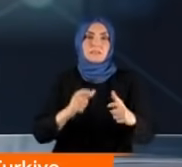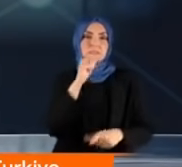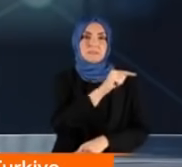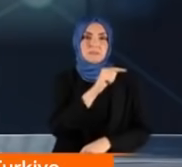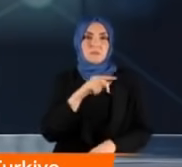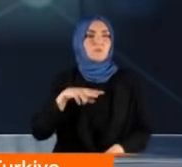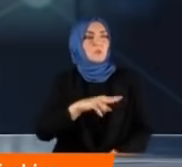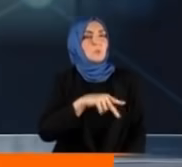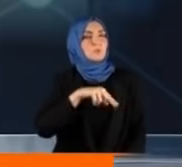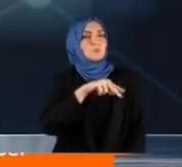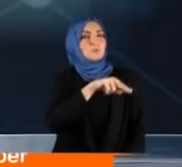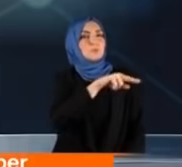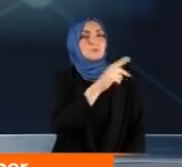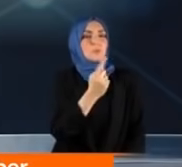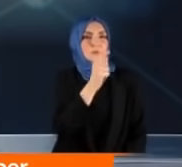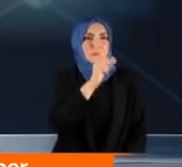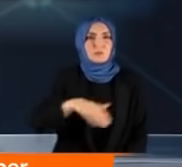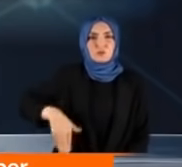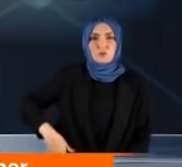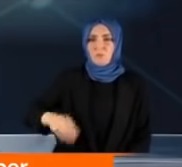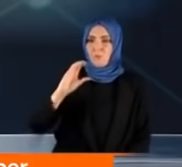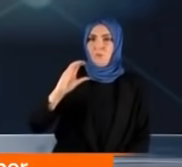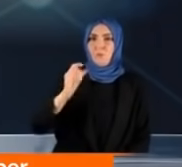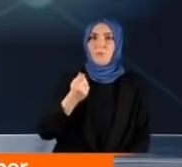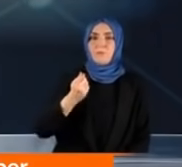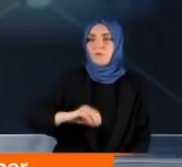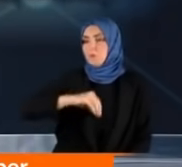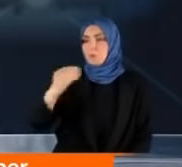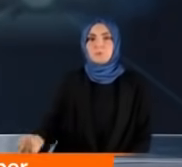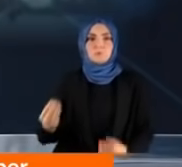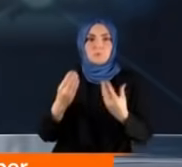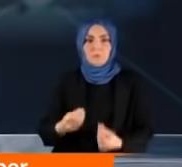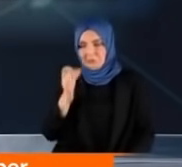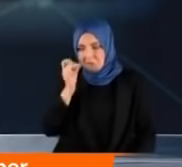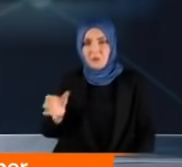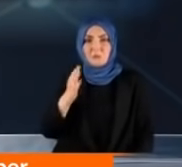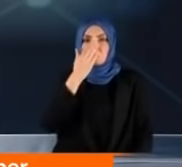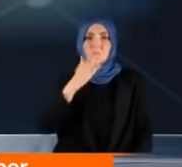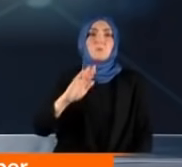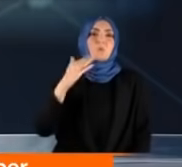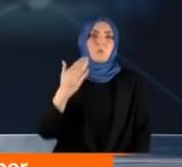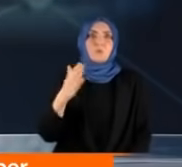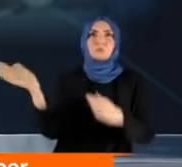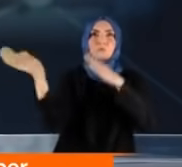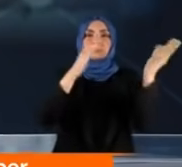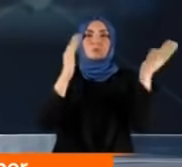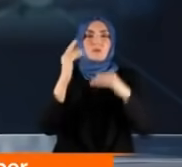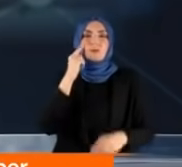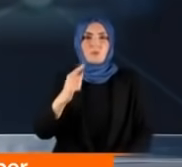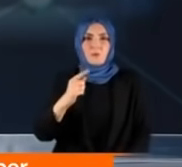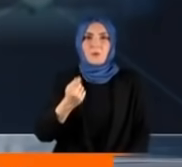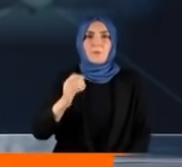yere bir tomar para düştü paranı düşüşünü farketmedi bile bantlar rüzgarla Birlikte yola satılmaya başladı ve o sırada